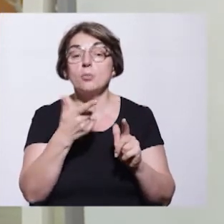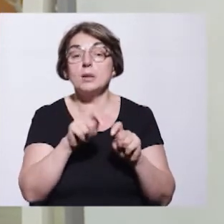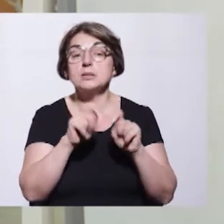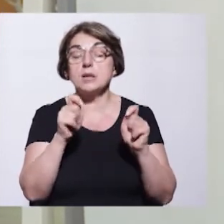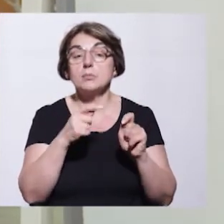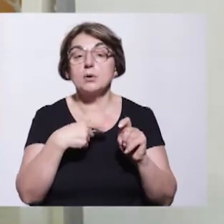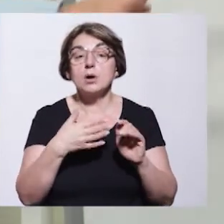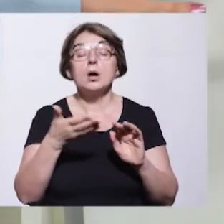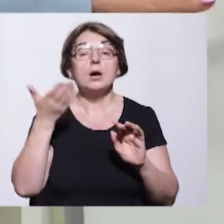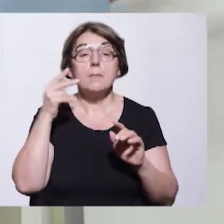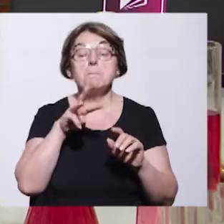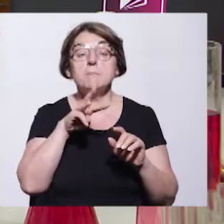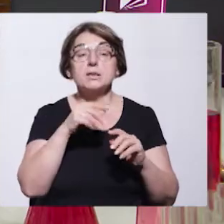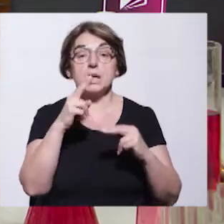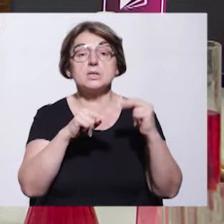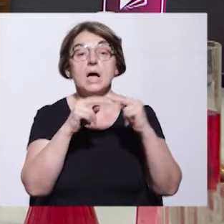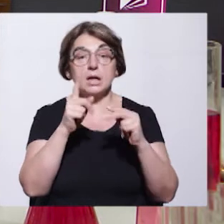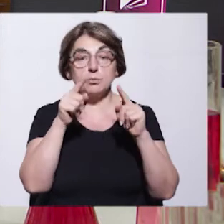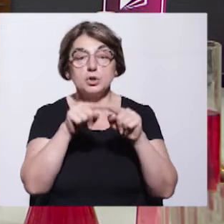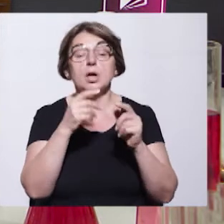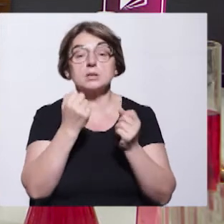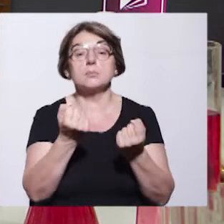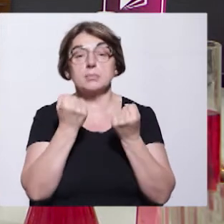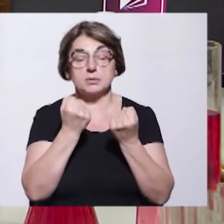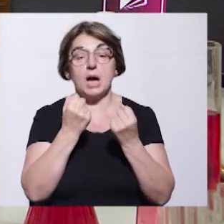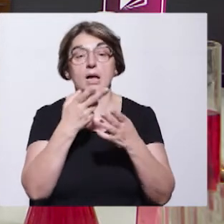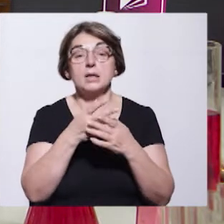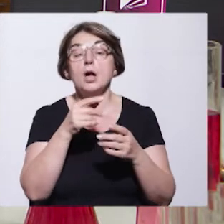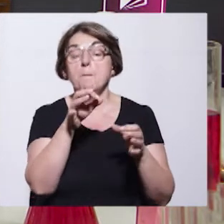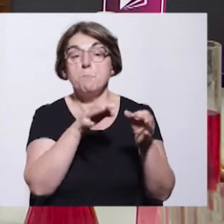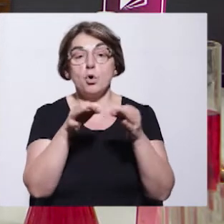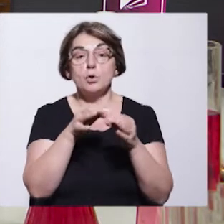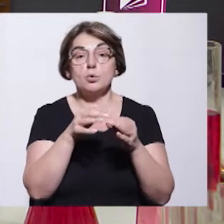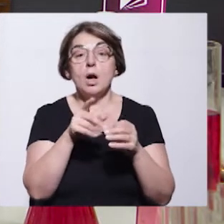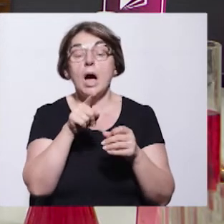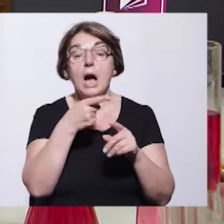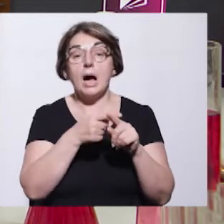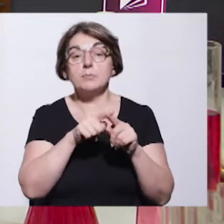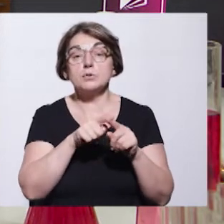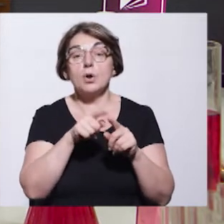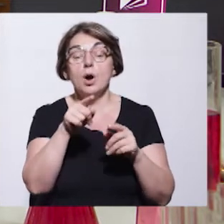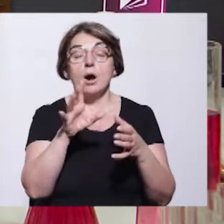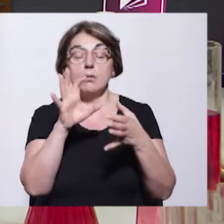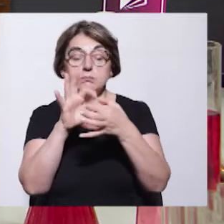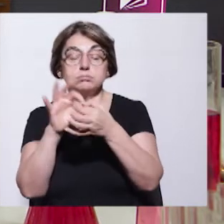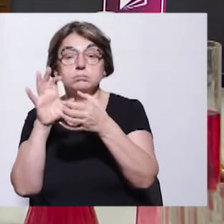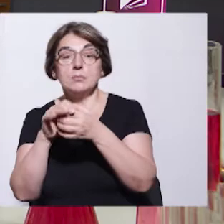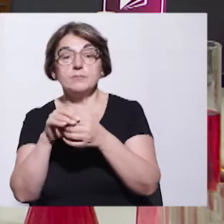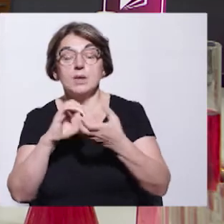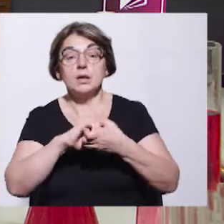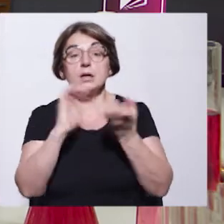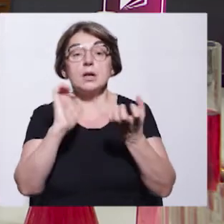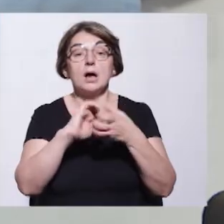წარმოქმნის რადიკალს. ვინაიდან დავიხსენოთ მეთანის აღნაგობა, იგი არის საკმაოდ მდგრადი მოლეკულა,